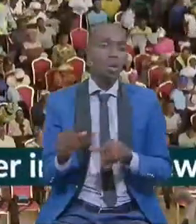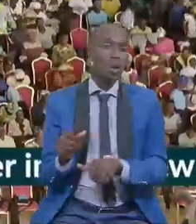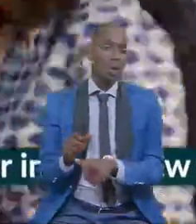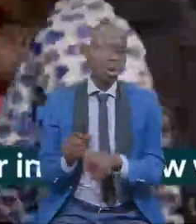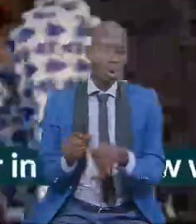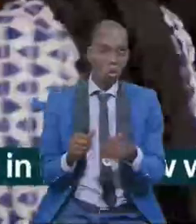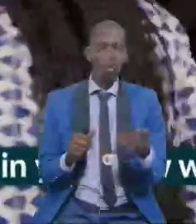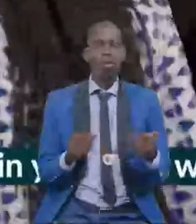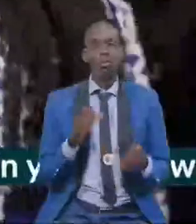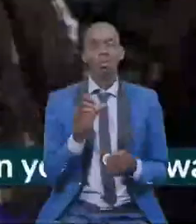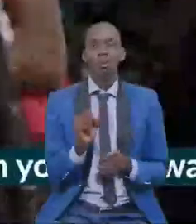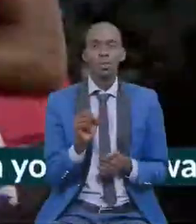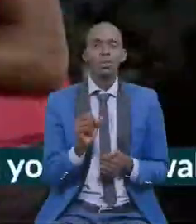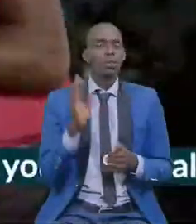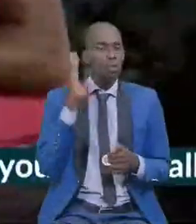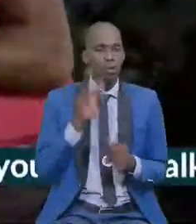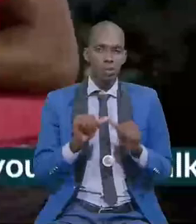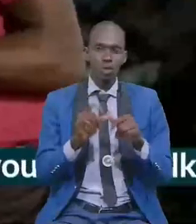nous autres, nous sommes en prière.